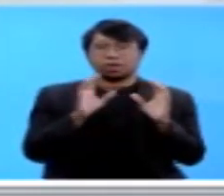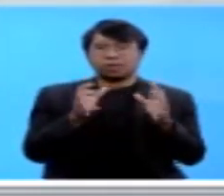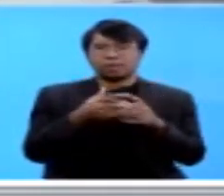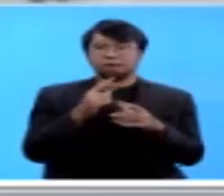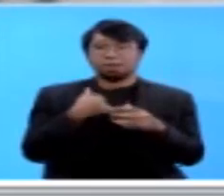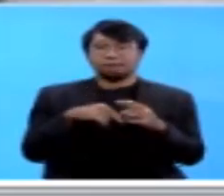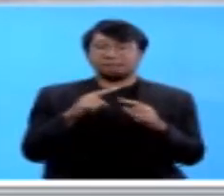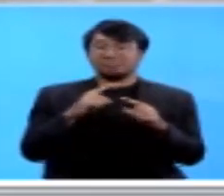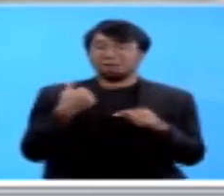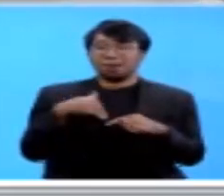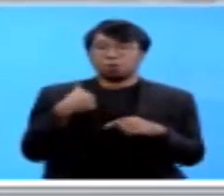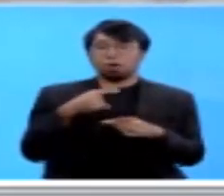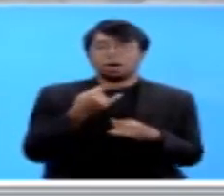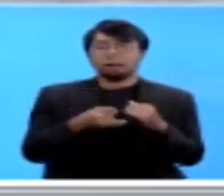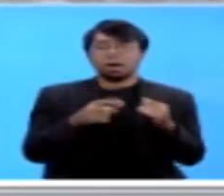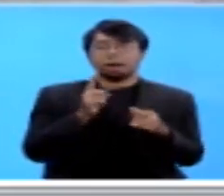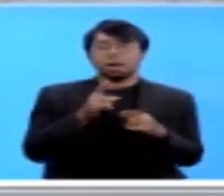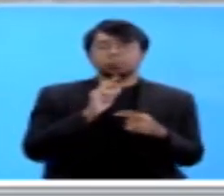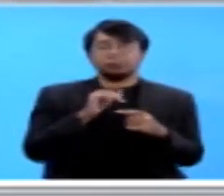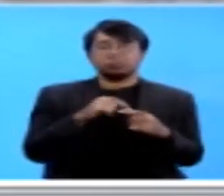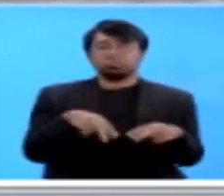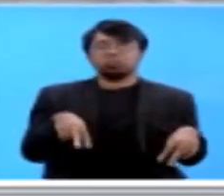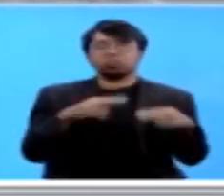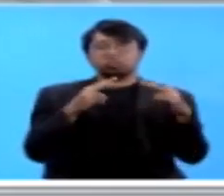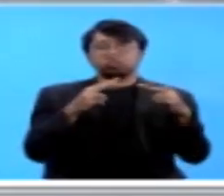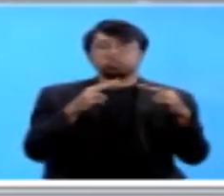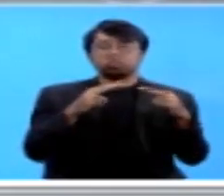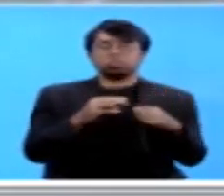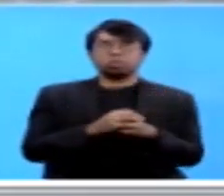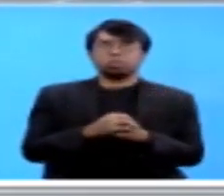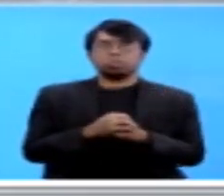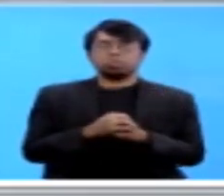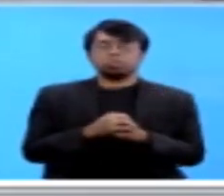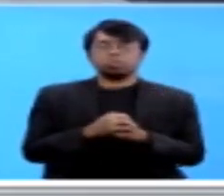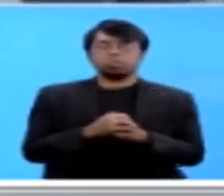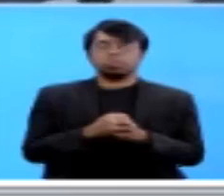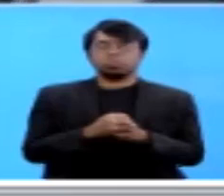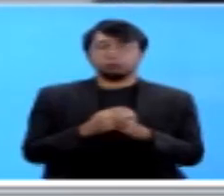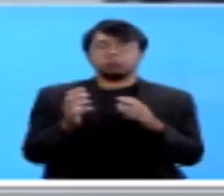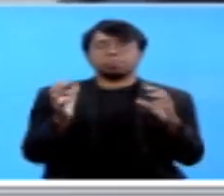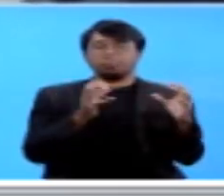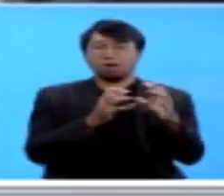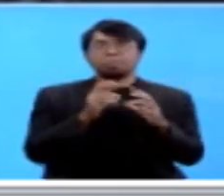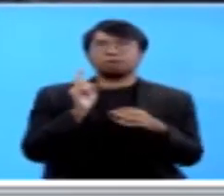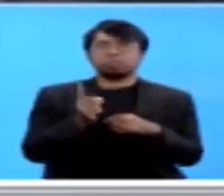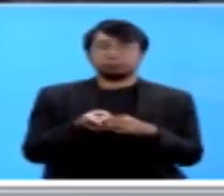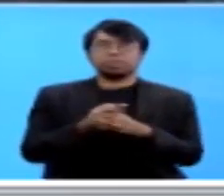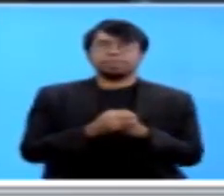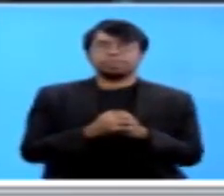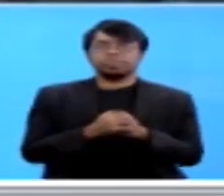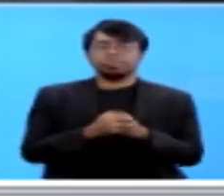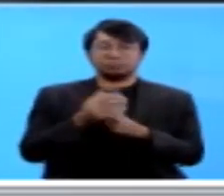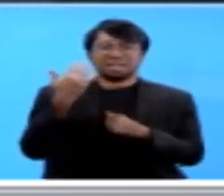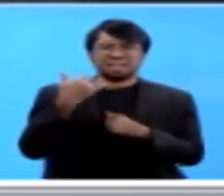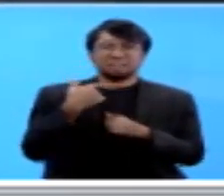jadi akhirnya ada gesekan juga gitu, pemicu pagi itu gitu. Nah, tadi kalau diceritakan bahwa ada sebelumnya,